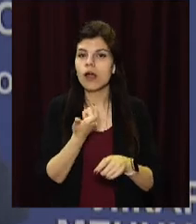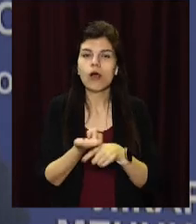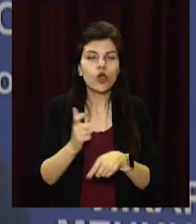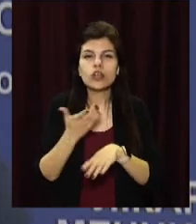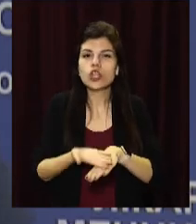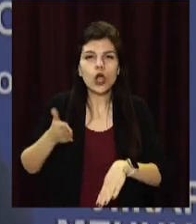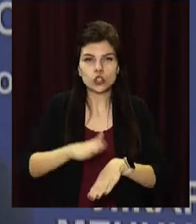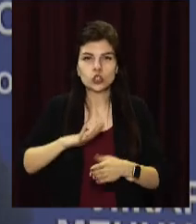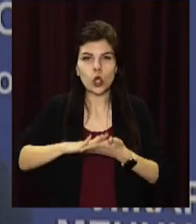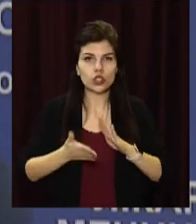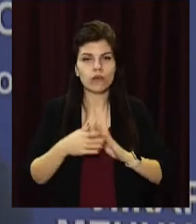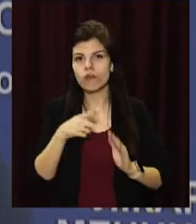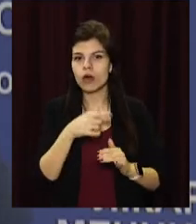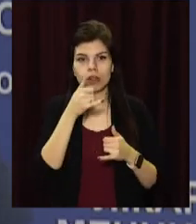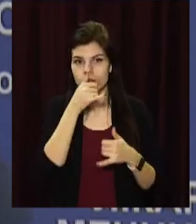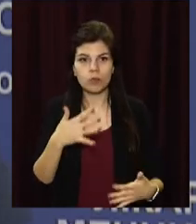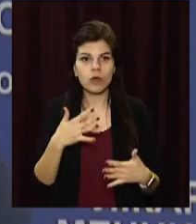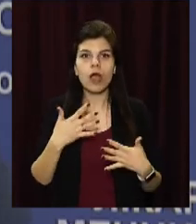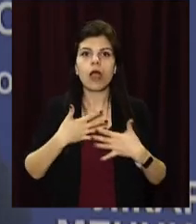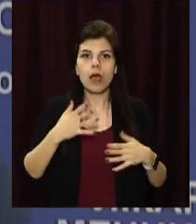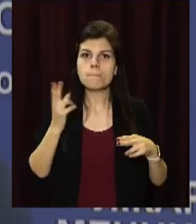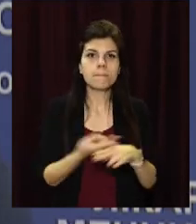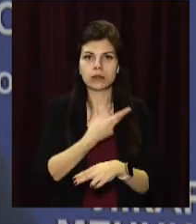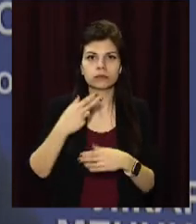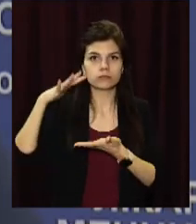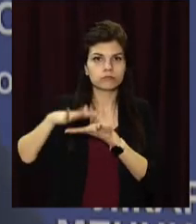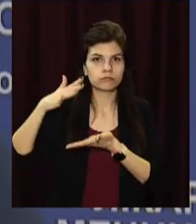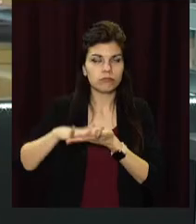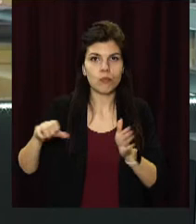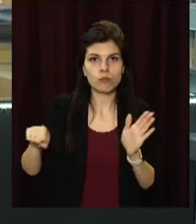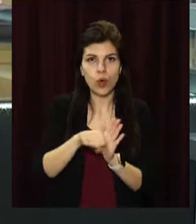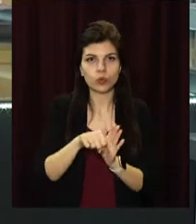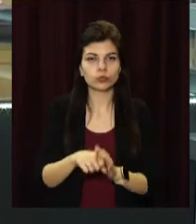важкі, вони не можуть жити без кисню.